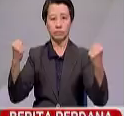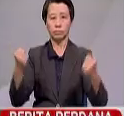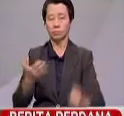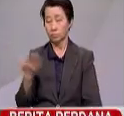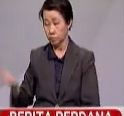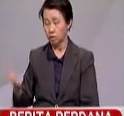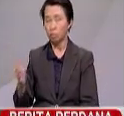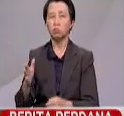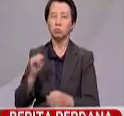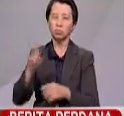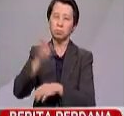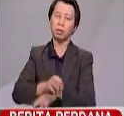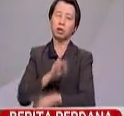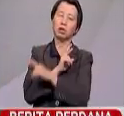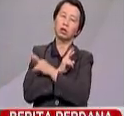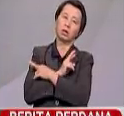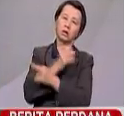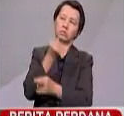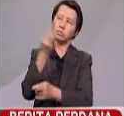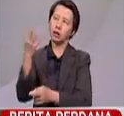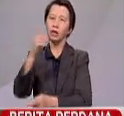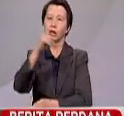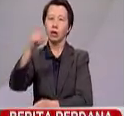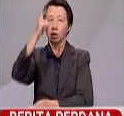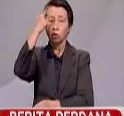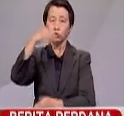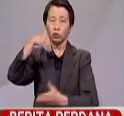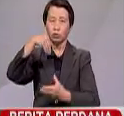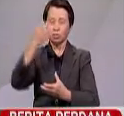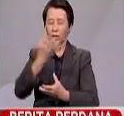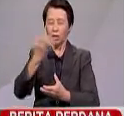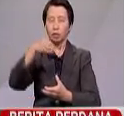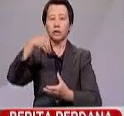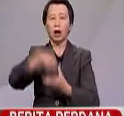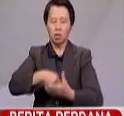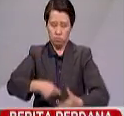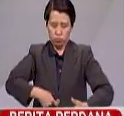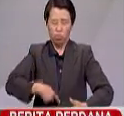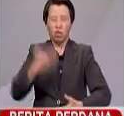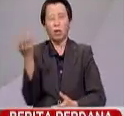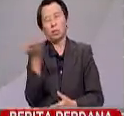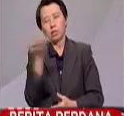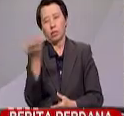sebelum ini terpaksa berehat beberapa bulan akibat sakit dalam perut.